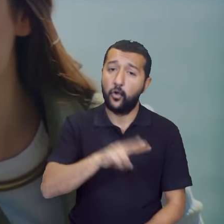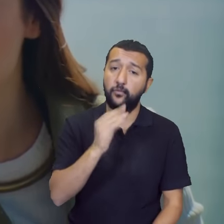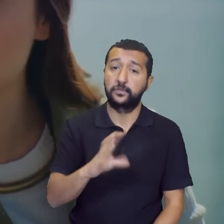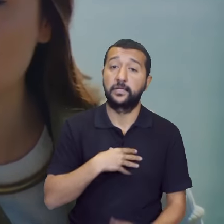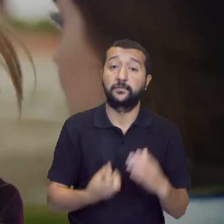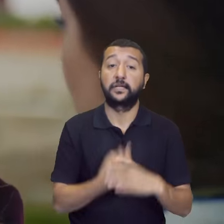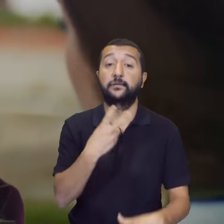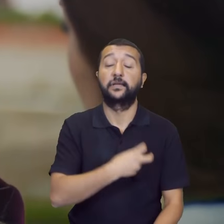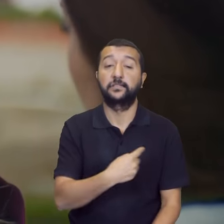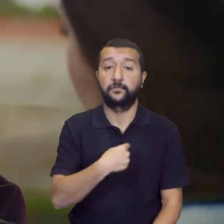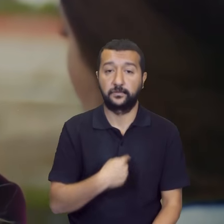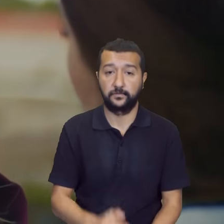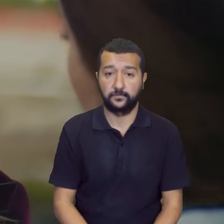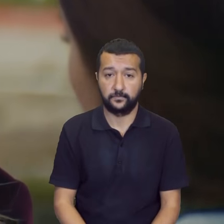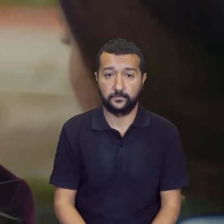sahip çıkardım aşkıma.